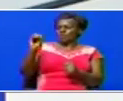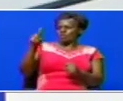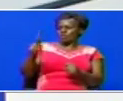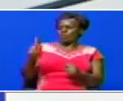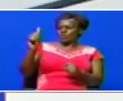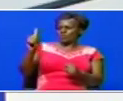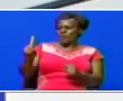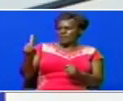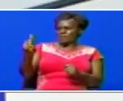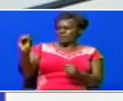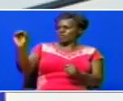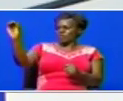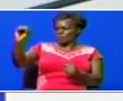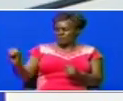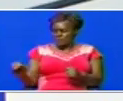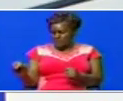0.10%.